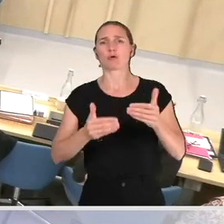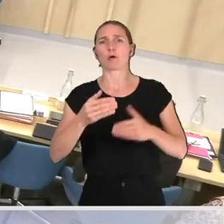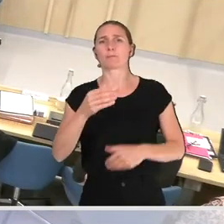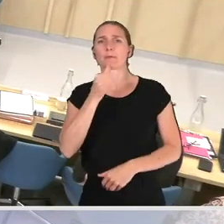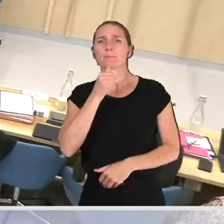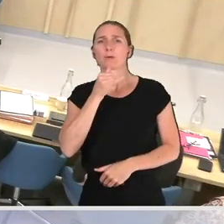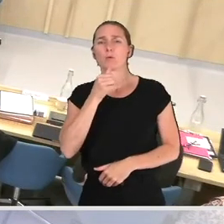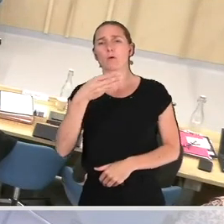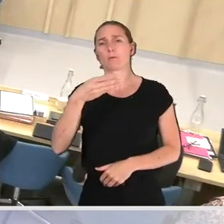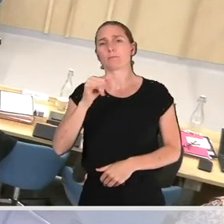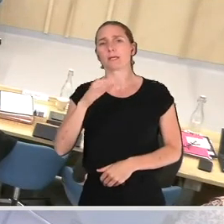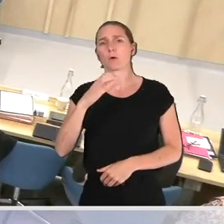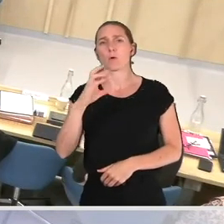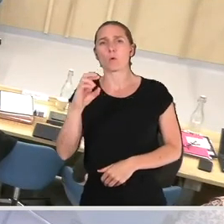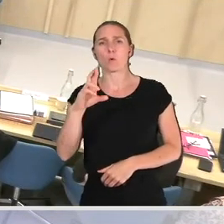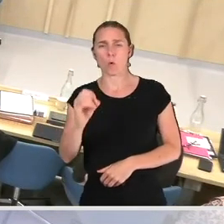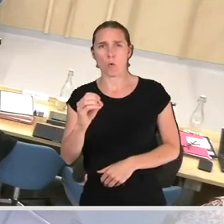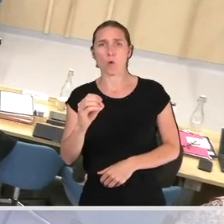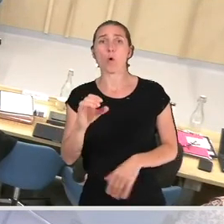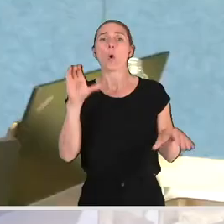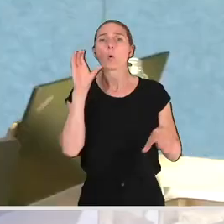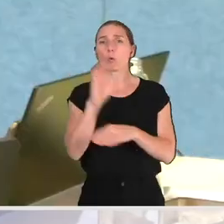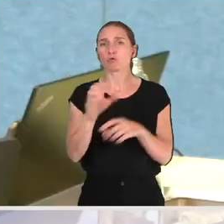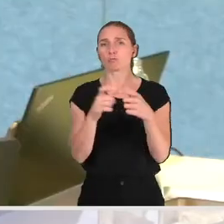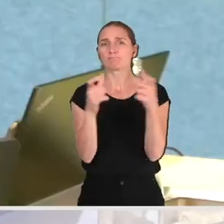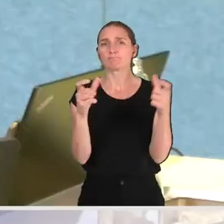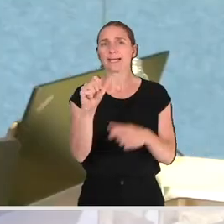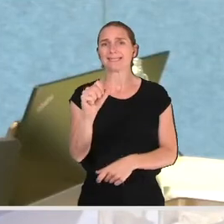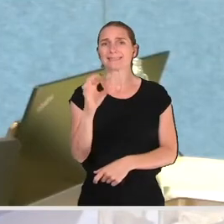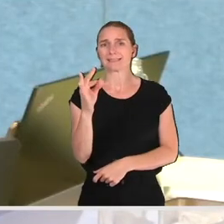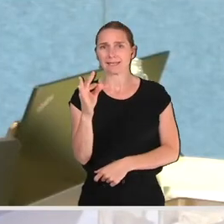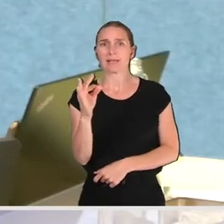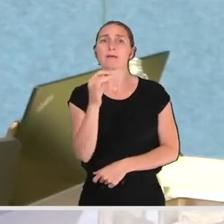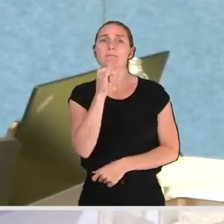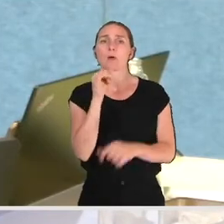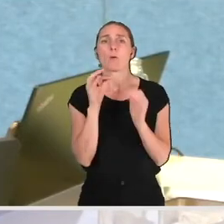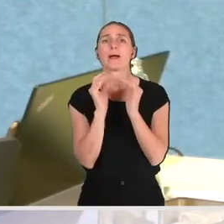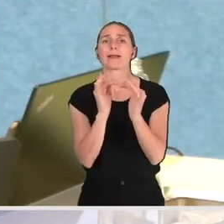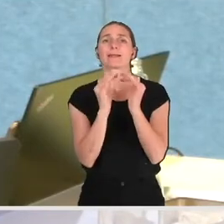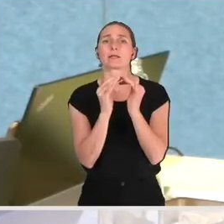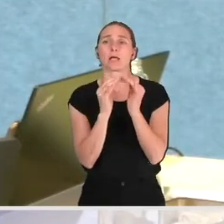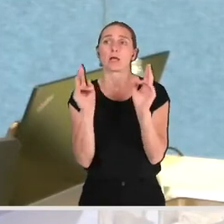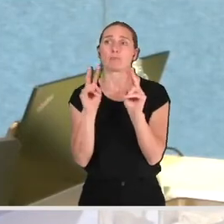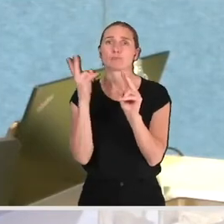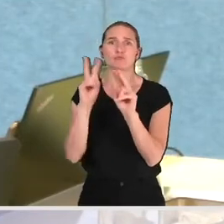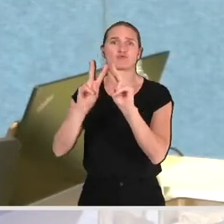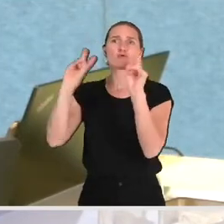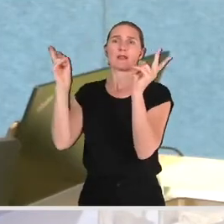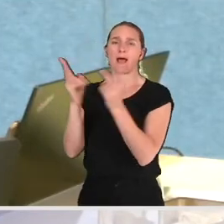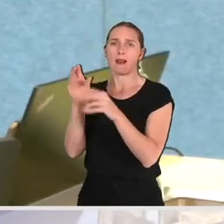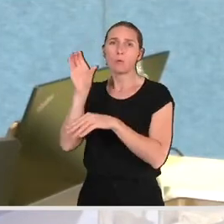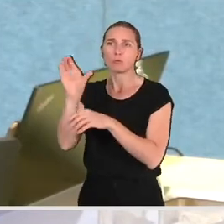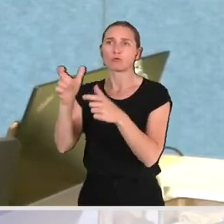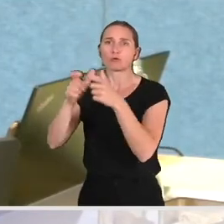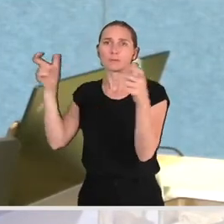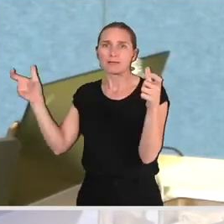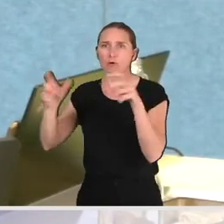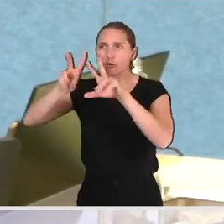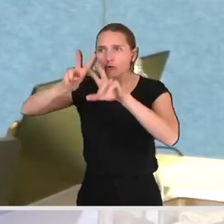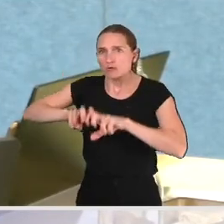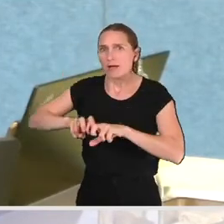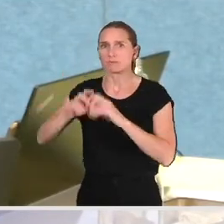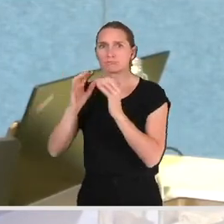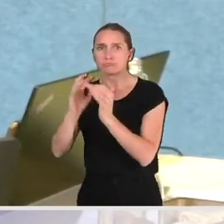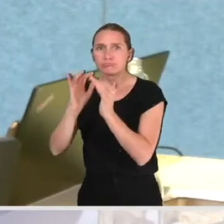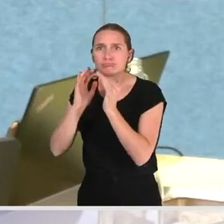ST Microélectronique et plus globalement l'écosystème de recherche industrie grenoblois a dégradé les façades de la ville